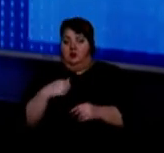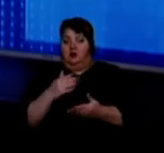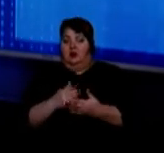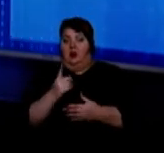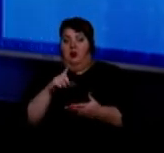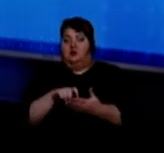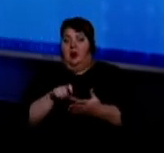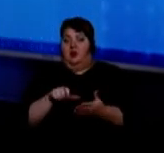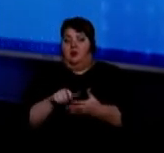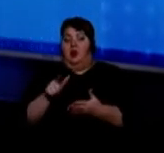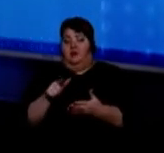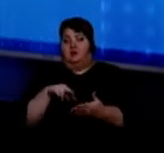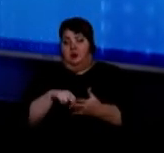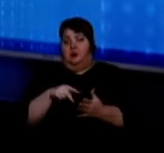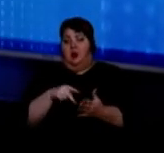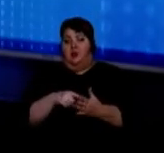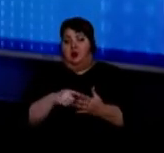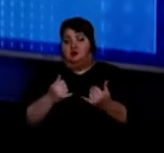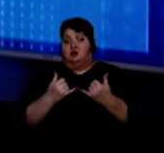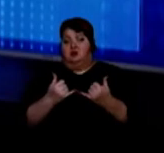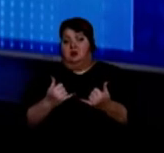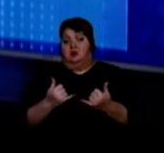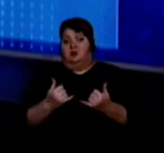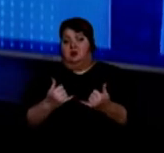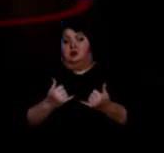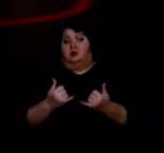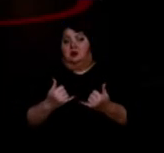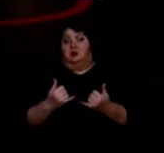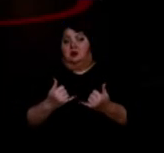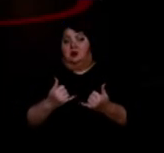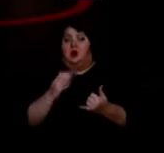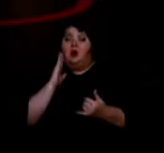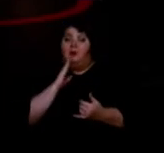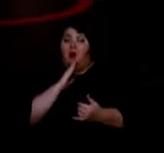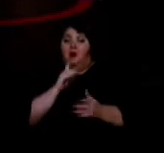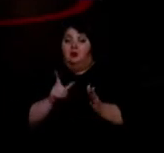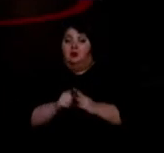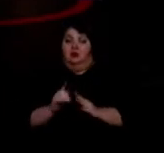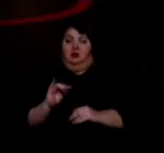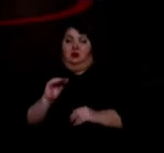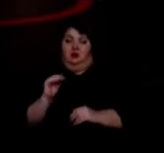одна кімната, і вона передбачена кімната для матері і дитини.